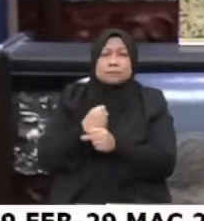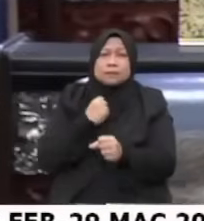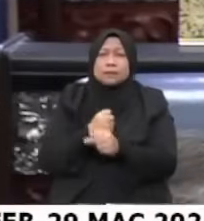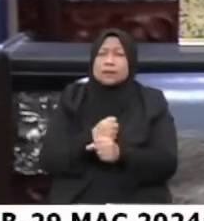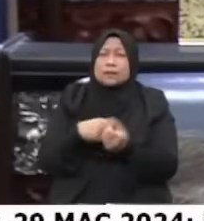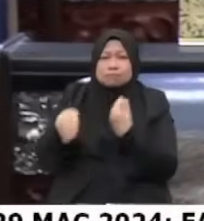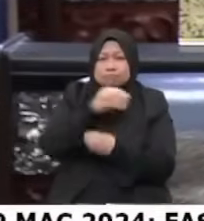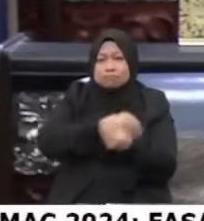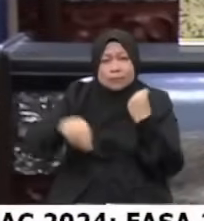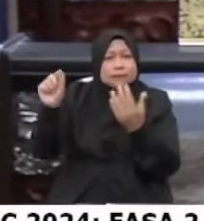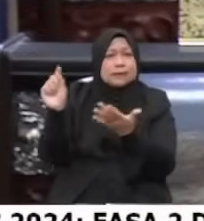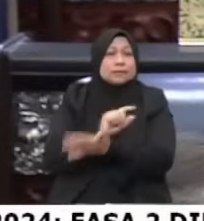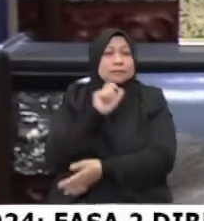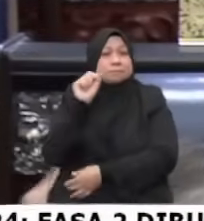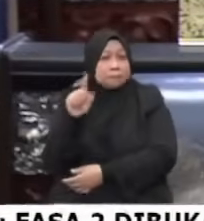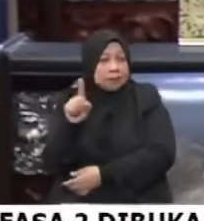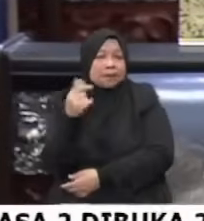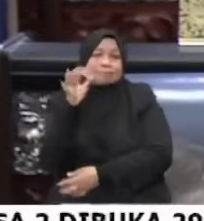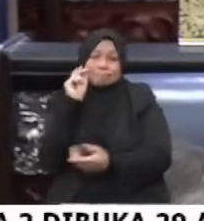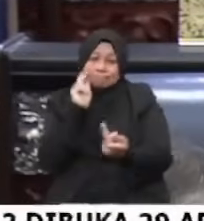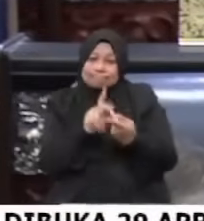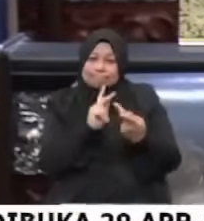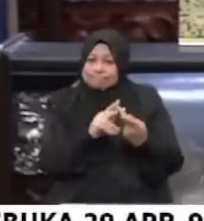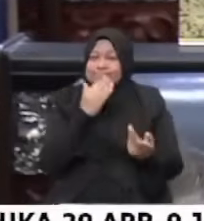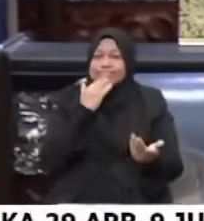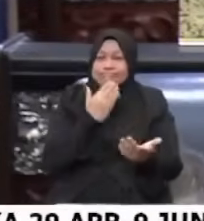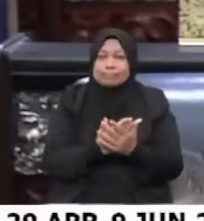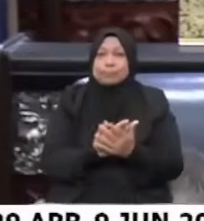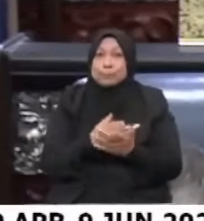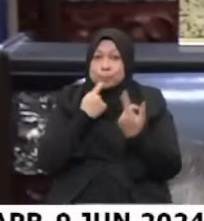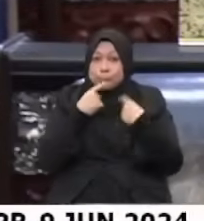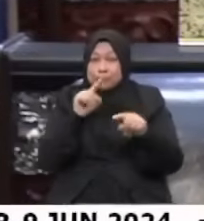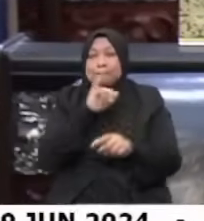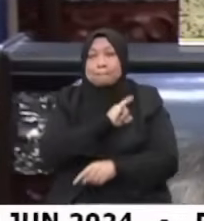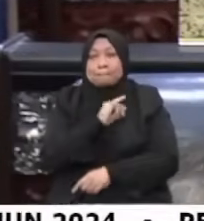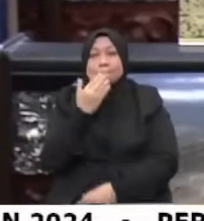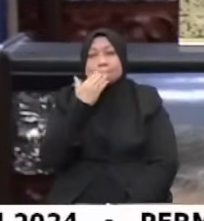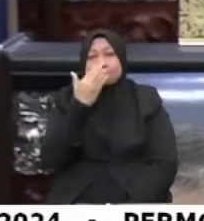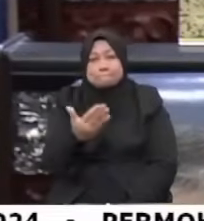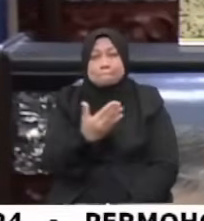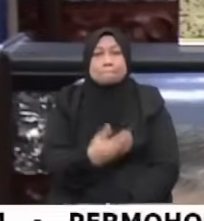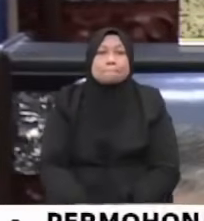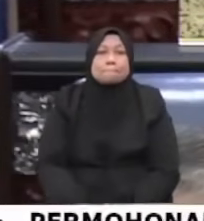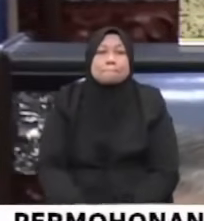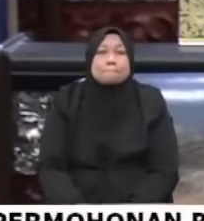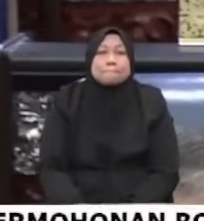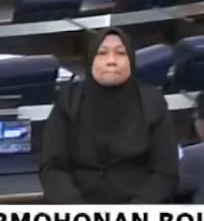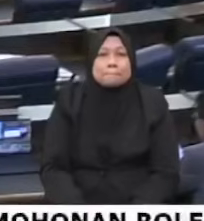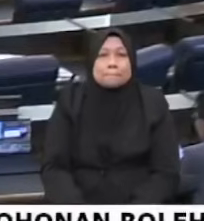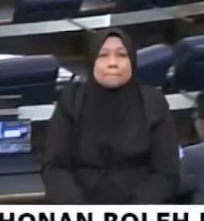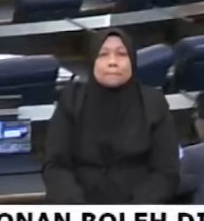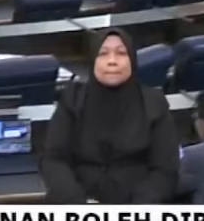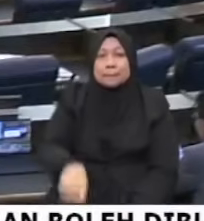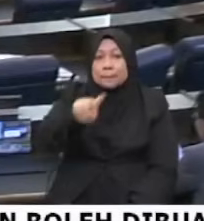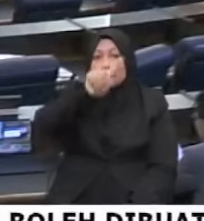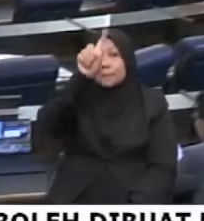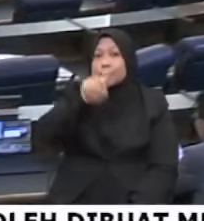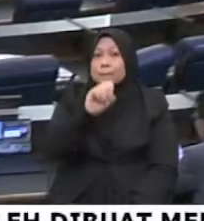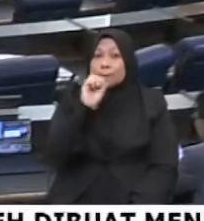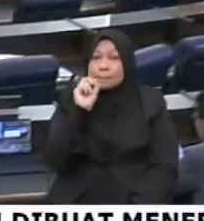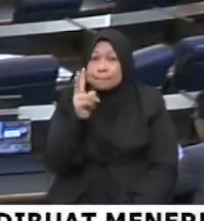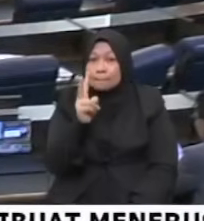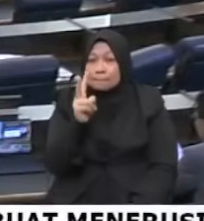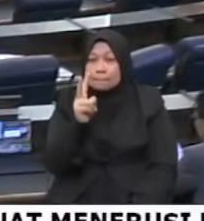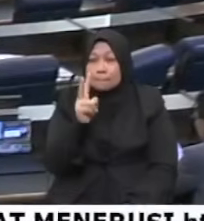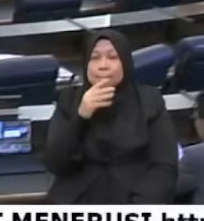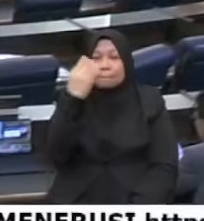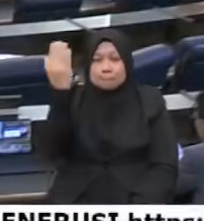pampasan gaji yang lebih baik itu jawapan saya kepada yang berhormat soalan yang kedua